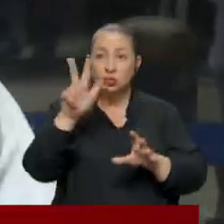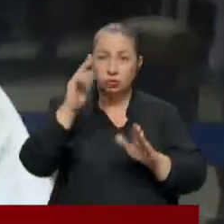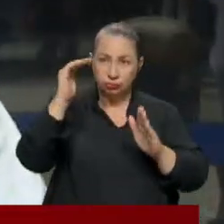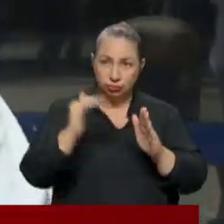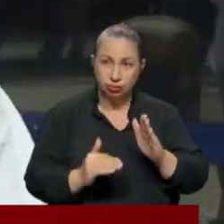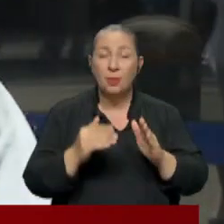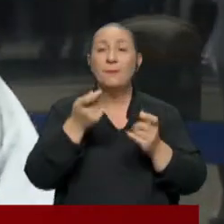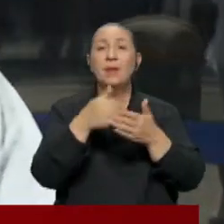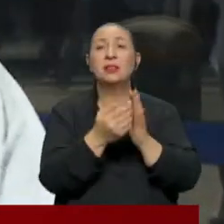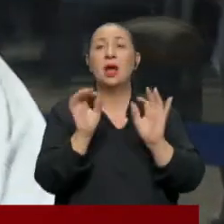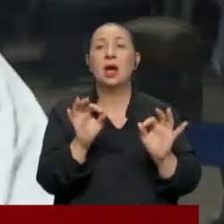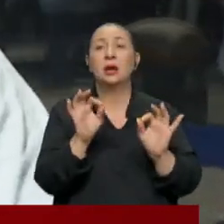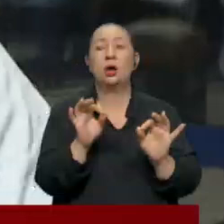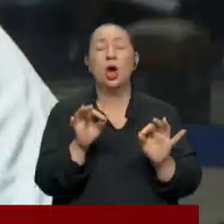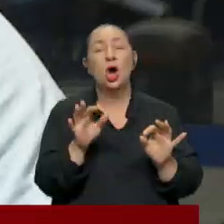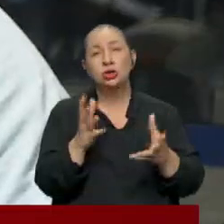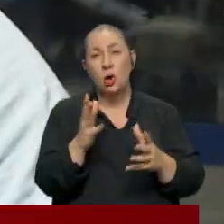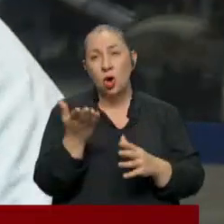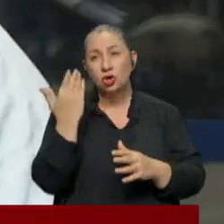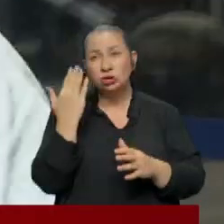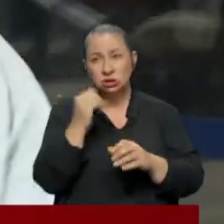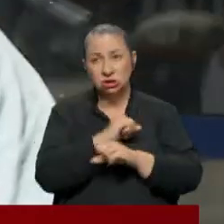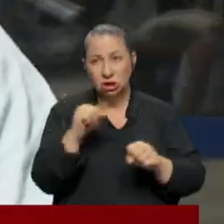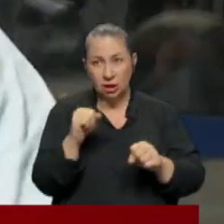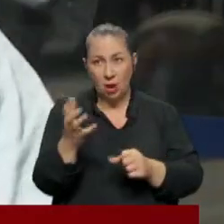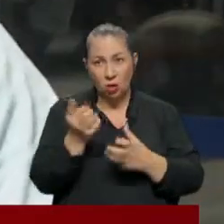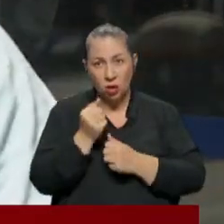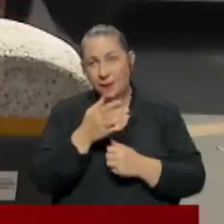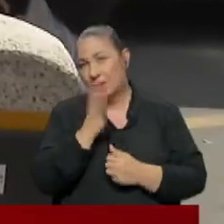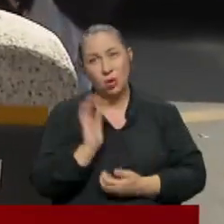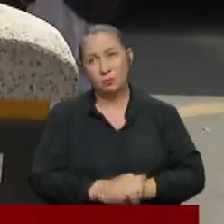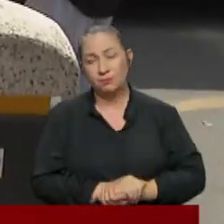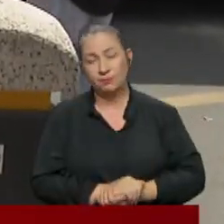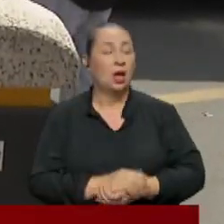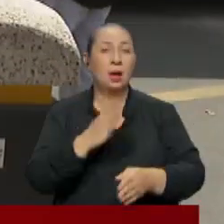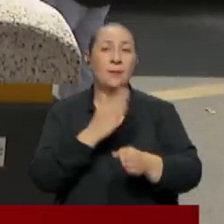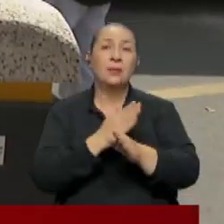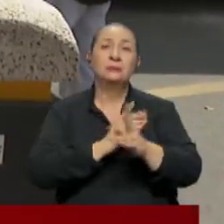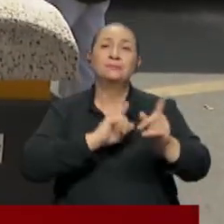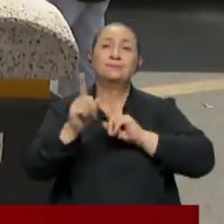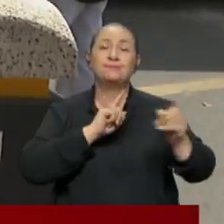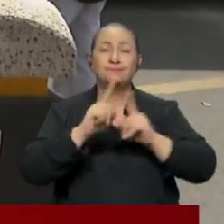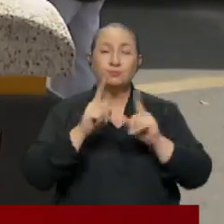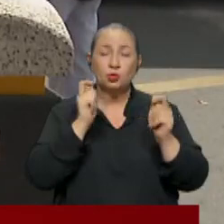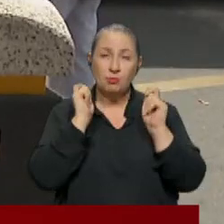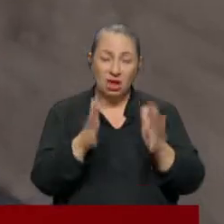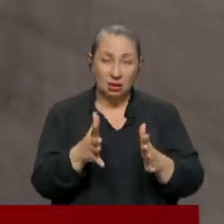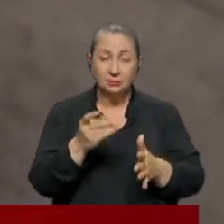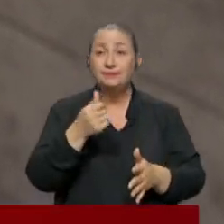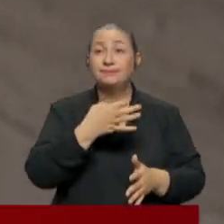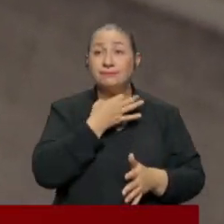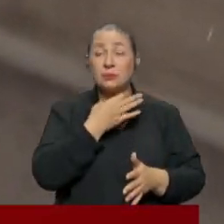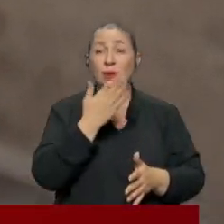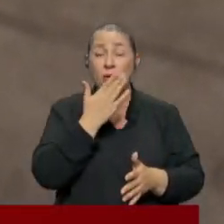İndi, biletler yine aynı. Acaba ondan önceki zararını mı çıkarıyorlar bilmiyorum artık. Şehirler arası yolculuklar hala çok pahalı. Dar